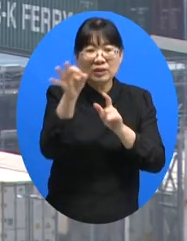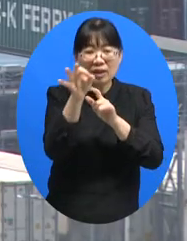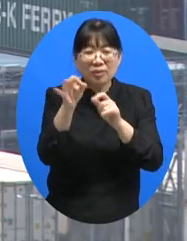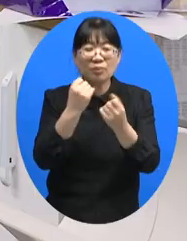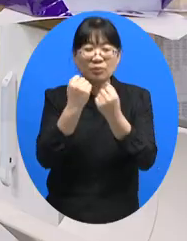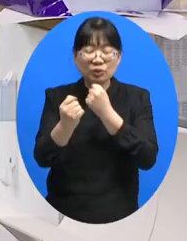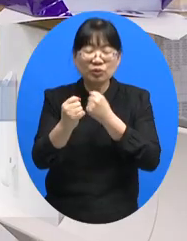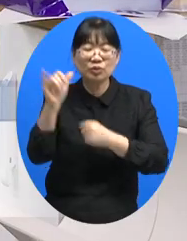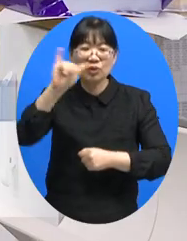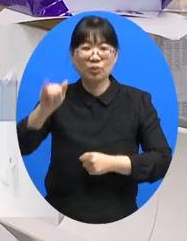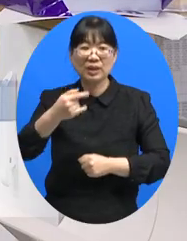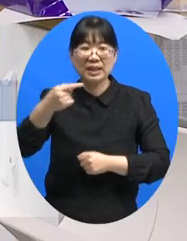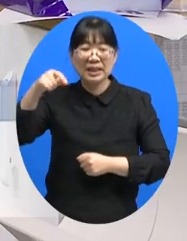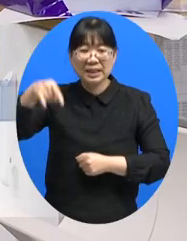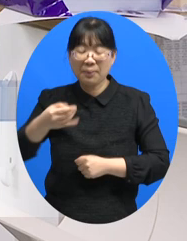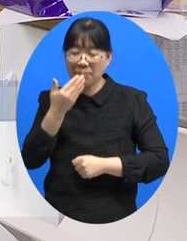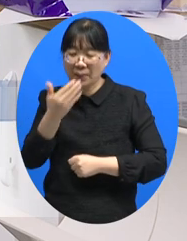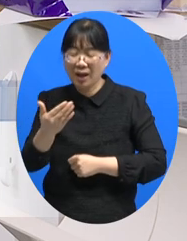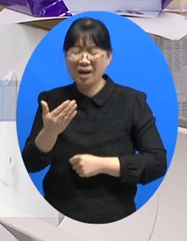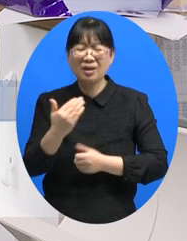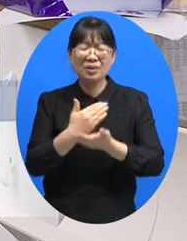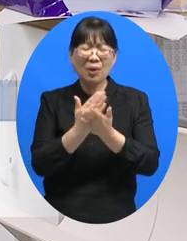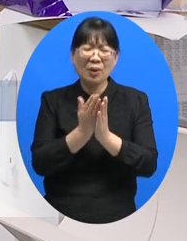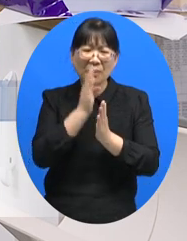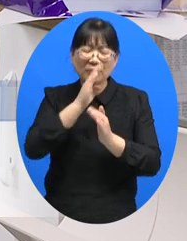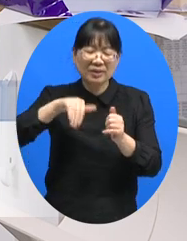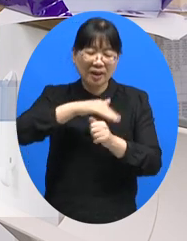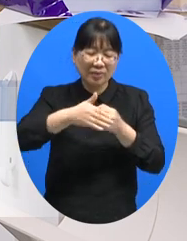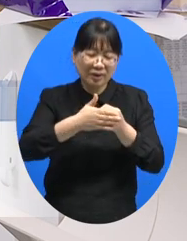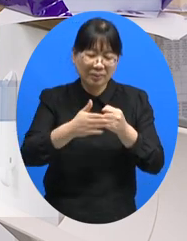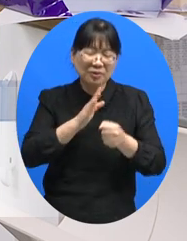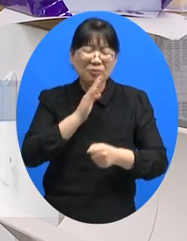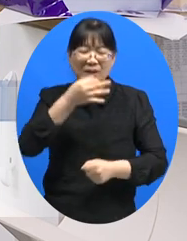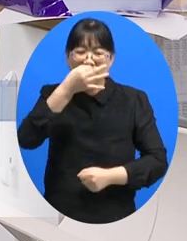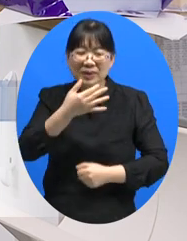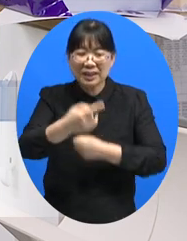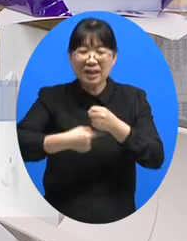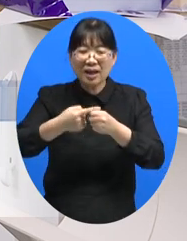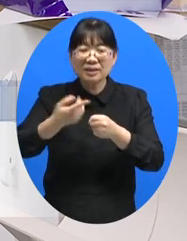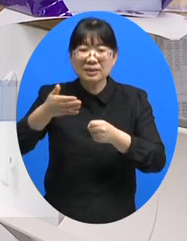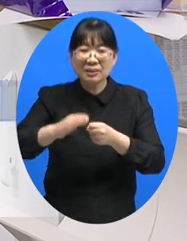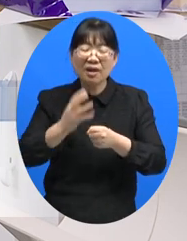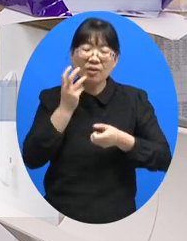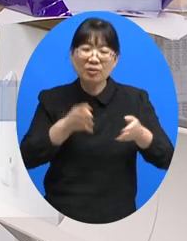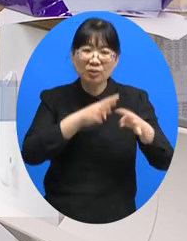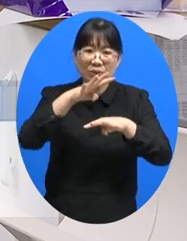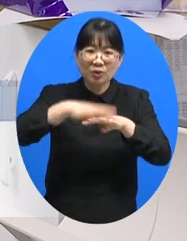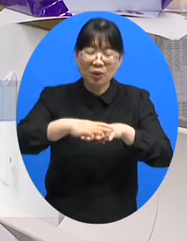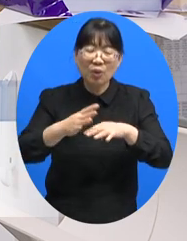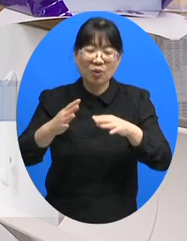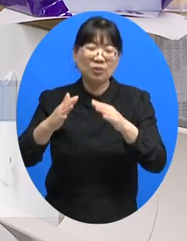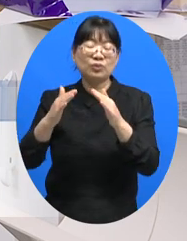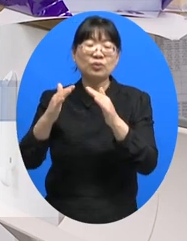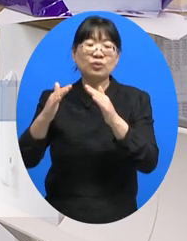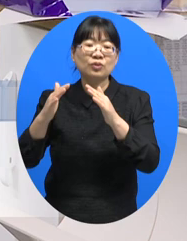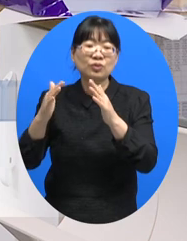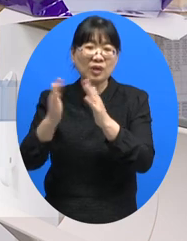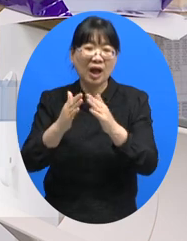기록했습니다. 여러 악재로 아주 힘든 한 해였습니다. 그럼에도 경기도 수출농가와 업체는 이에 굴하지